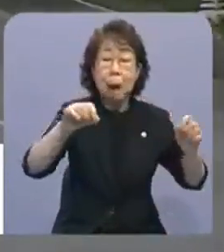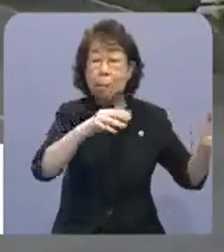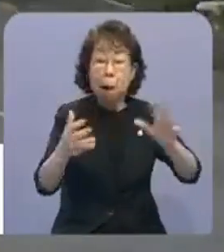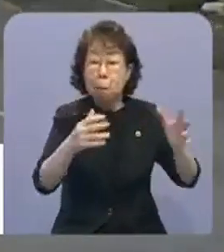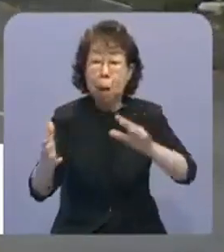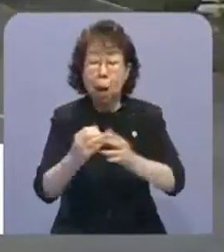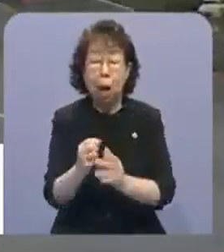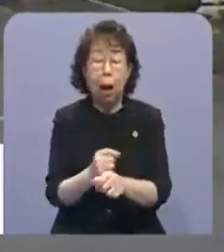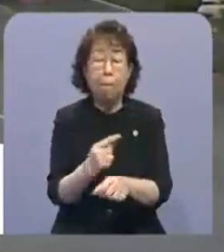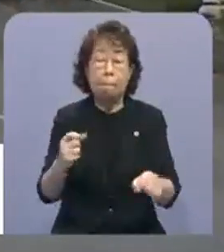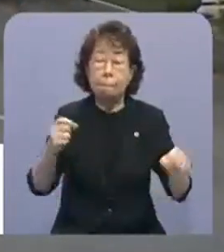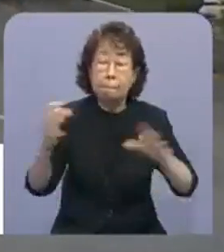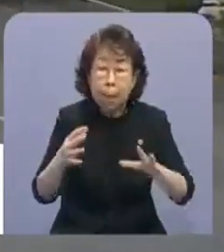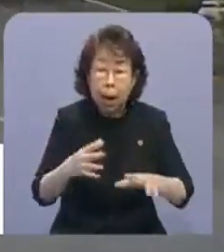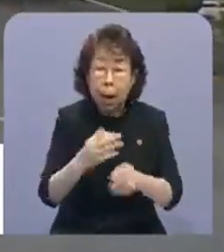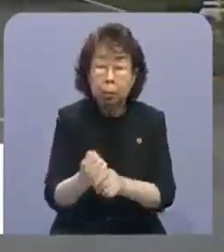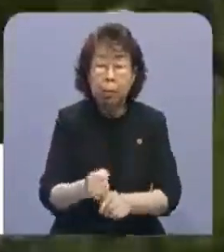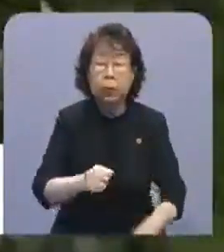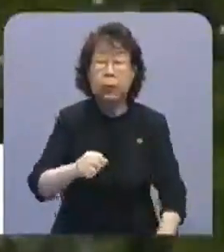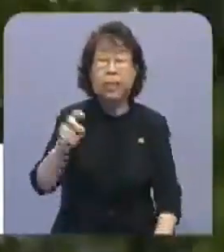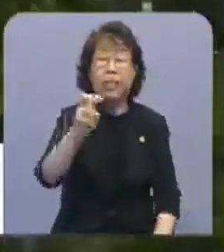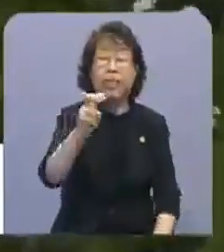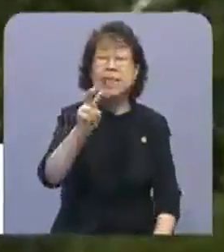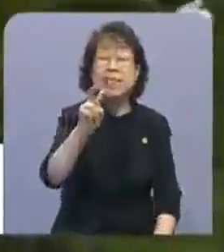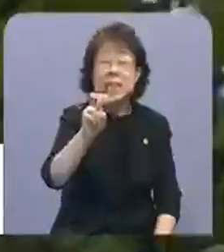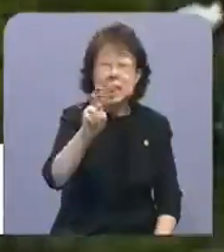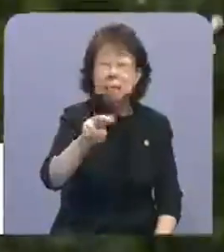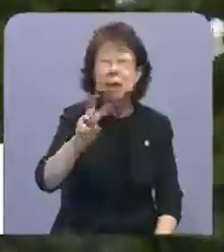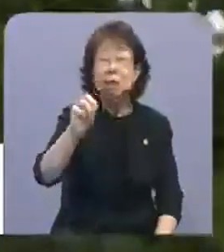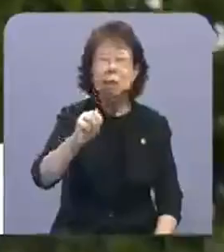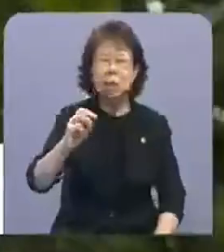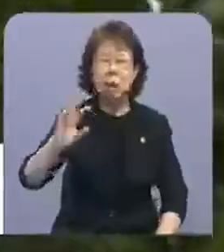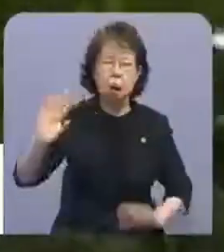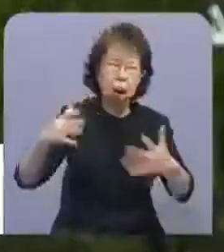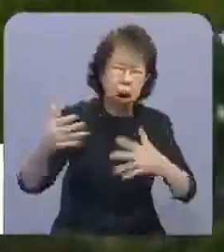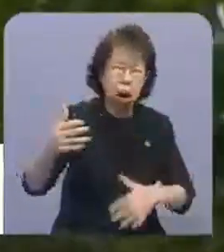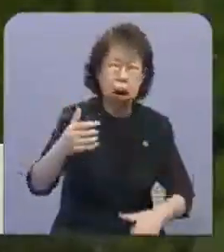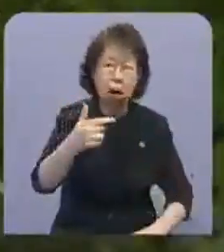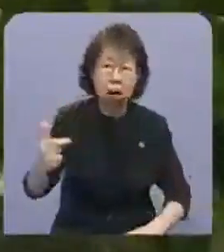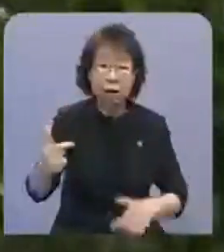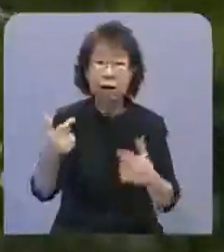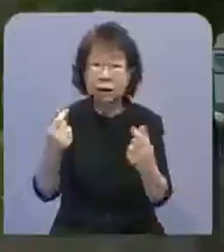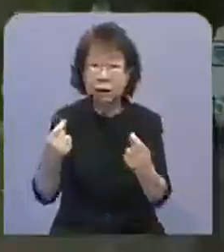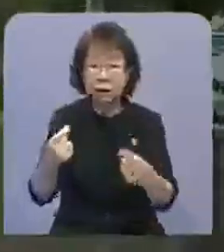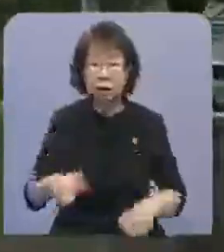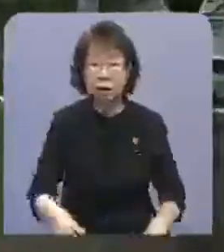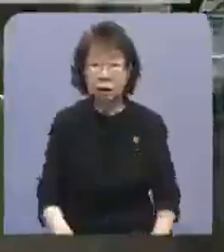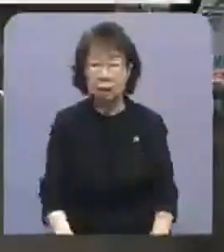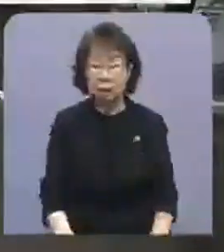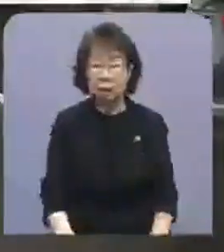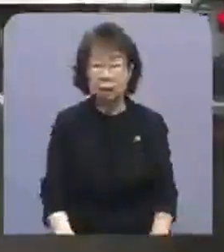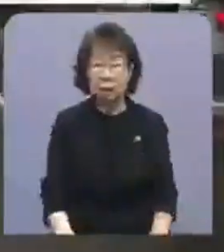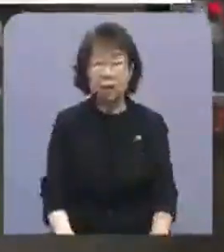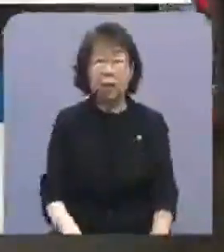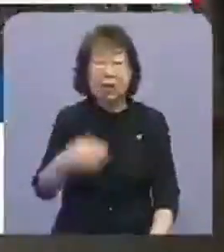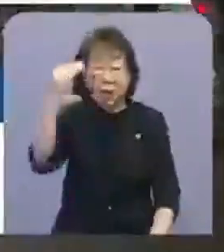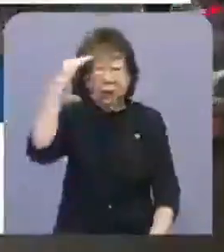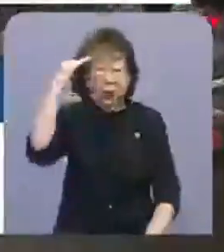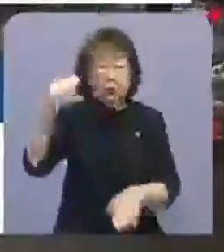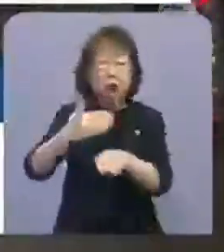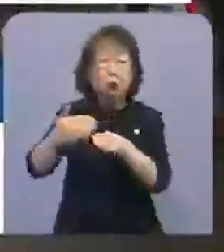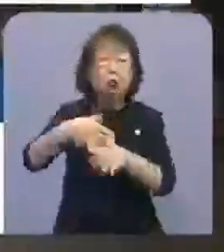순간 최대풍속 초속 22m 안팎에 강한 바람이 불기도 했습니다 우리나라 북쪽을